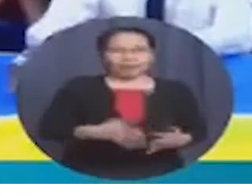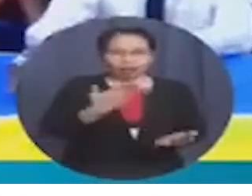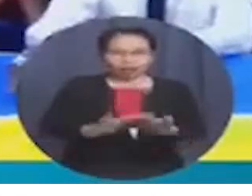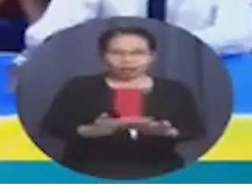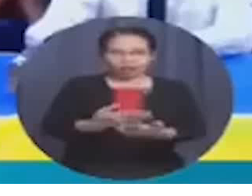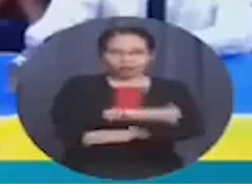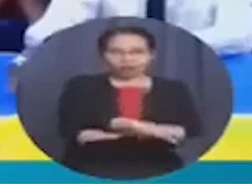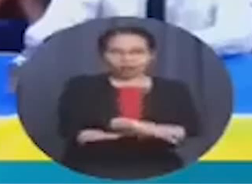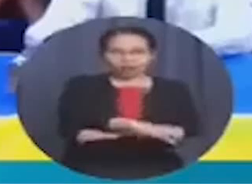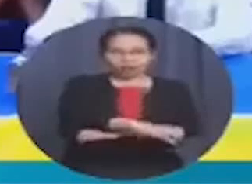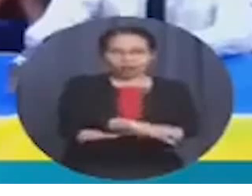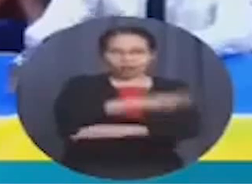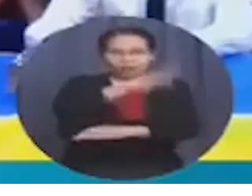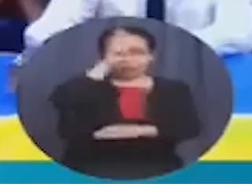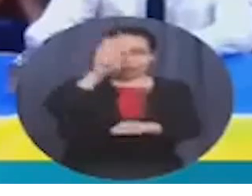Magandang gabi po,